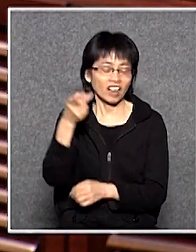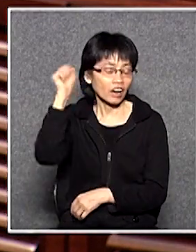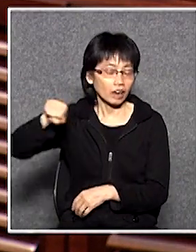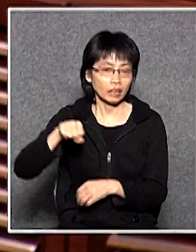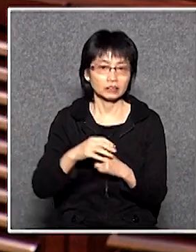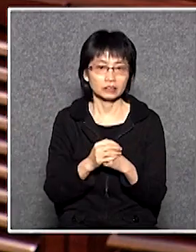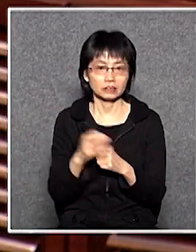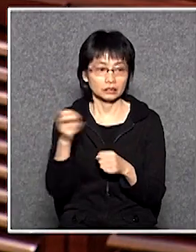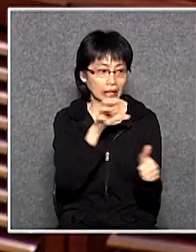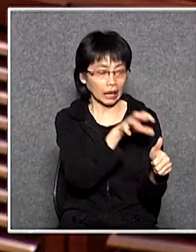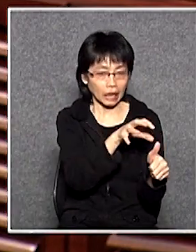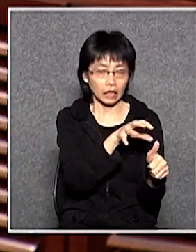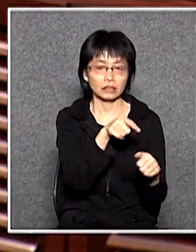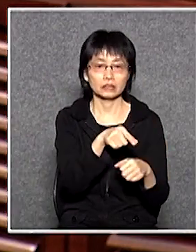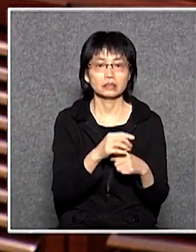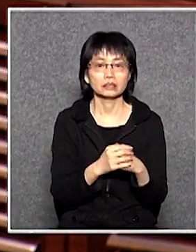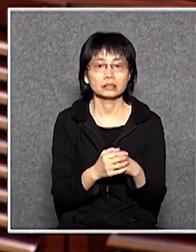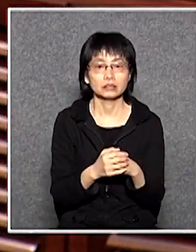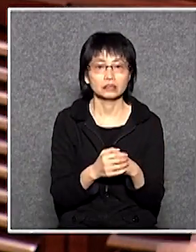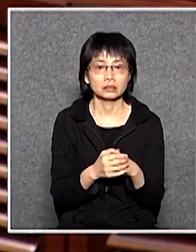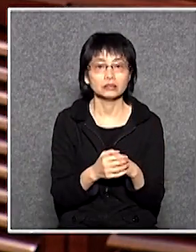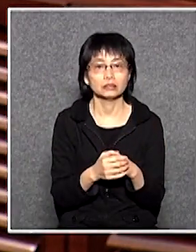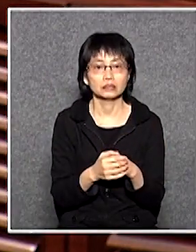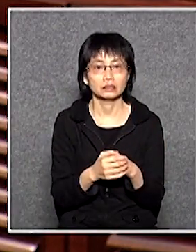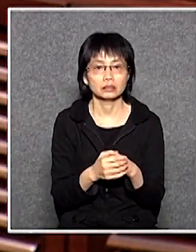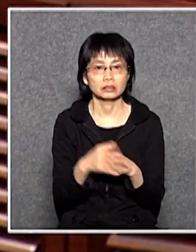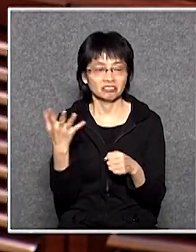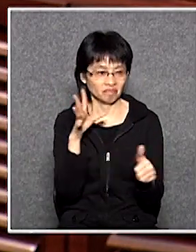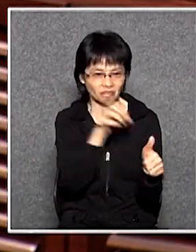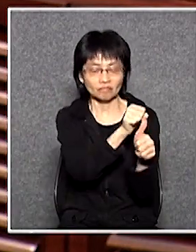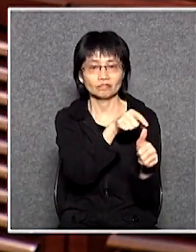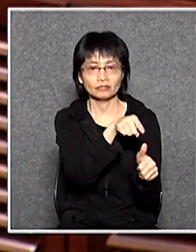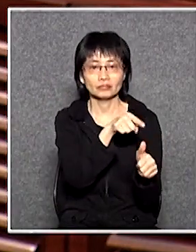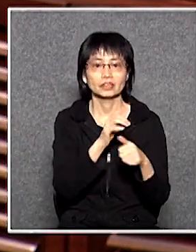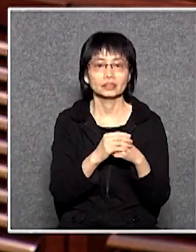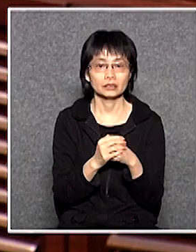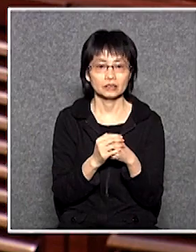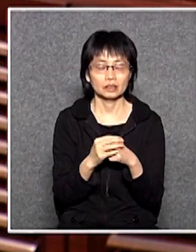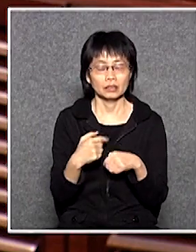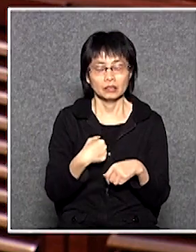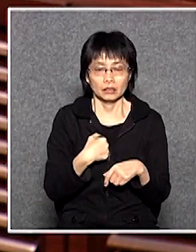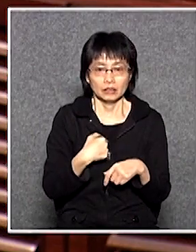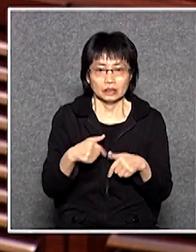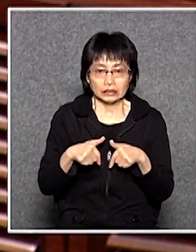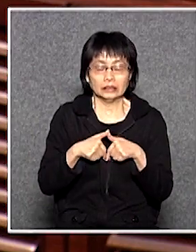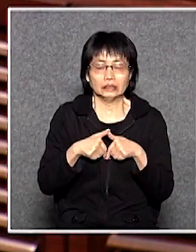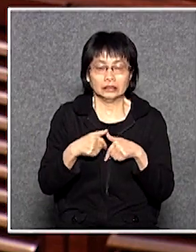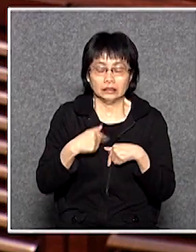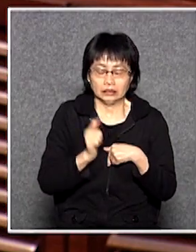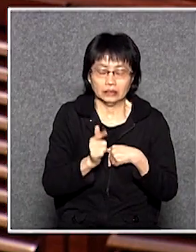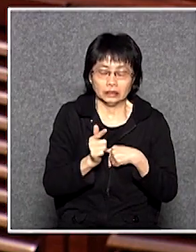阿主席，當人哋反轉頭咬佢一啖嗰陣時，我嘅心真係好痛啊！